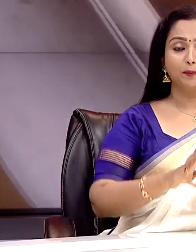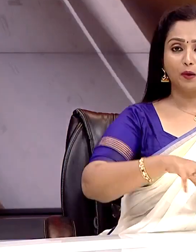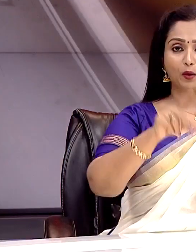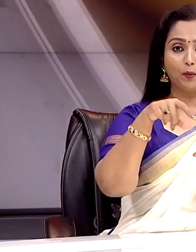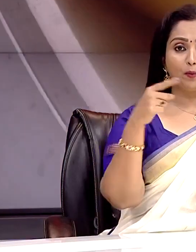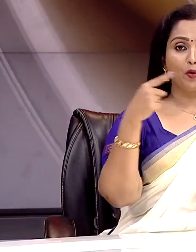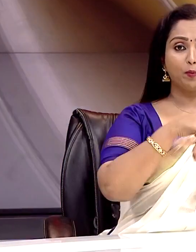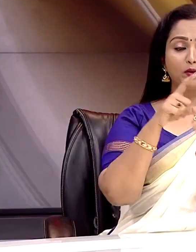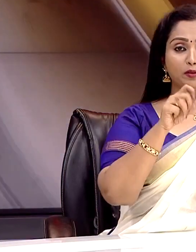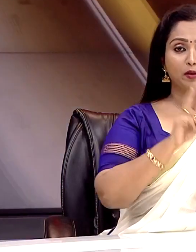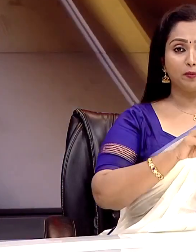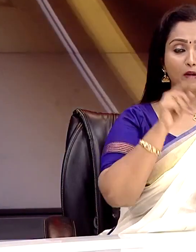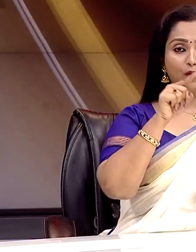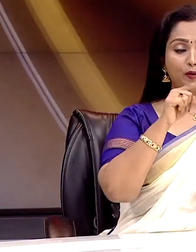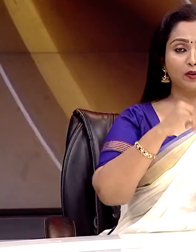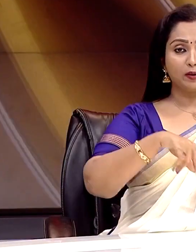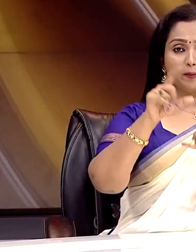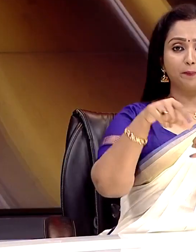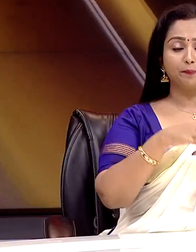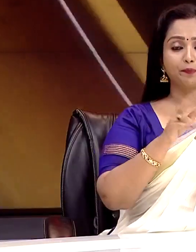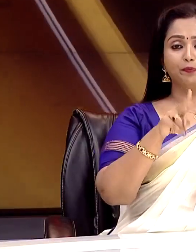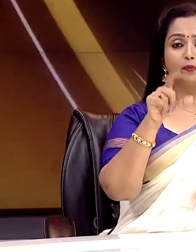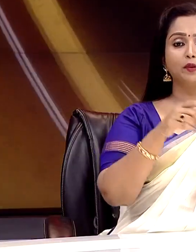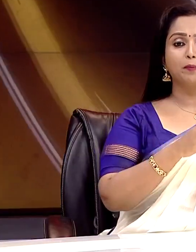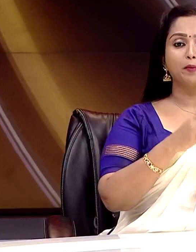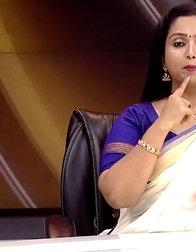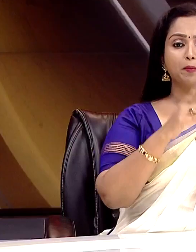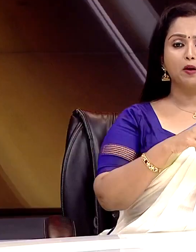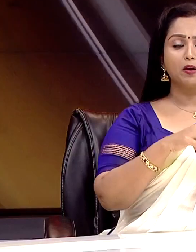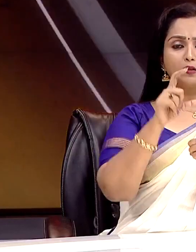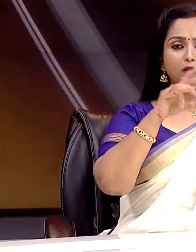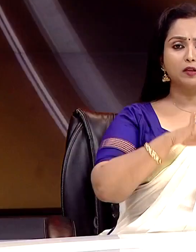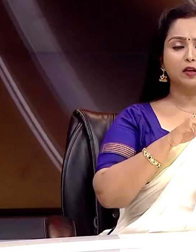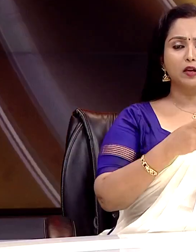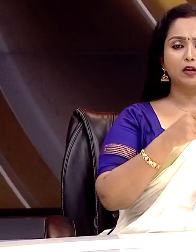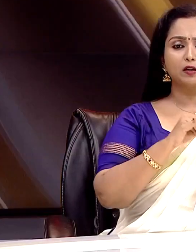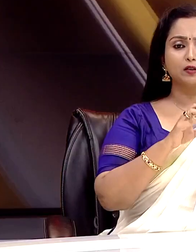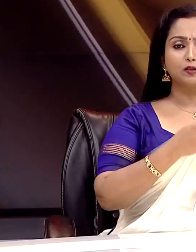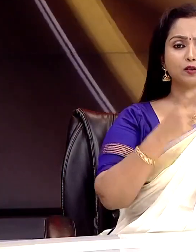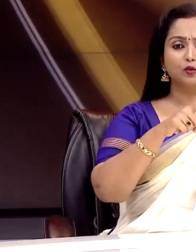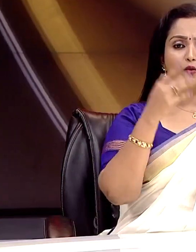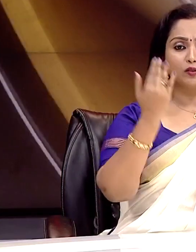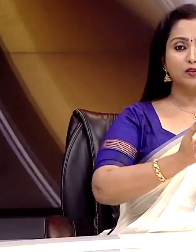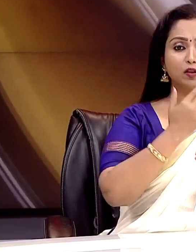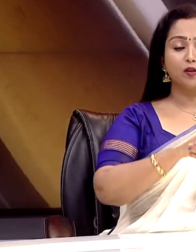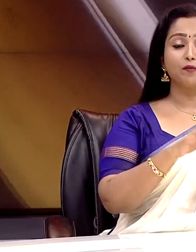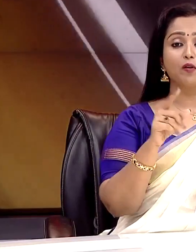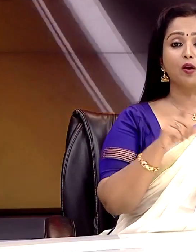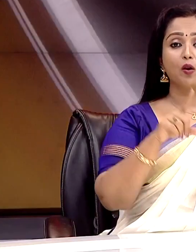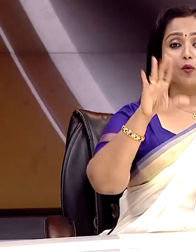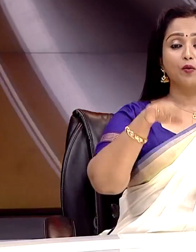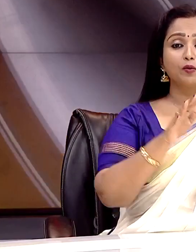മാത്തികുളനാർ എതിരെ സിപിഎം ഇടുക്കി ജില്ലാ സെക്രട്ടറി സി വി വർഗീസ്. ചിന്നക്കനാലിലെ അനധികൃത റിസോർട്ട് സംരക്ഷിക്കാനാണ് കുഴൽനാടൻ നിയമസഭയിൽ ഭൂപതിവ്